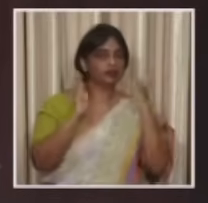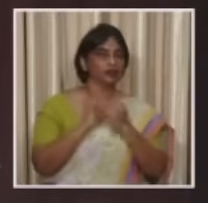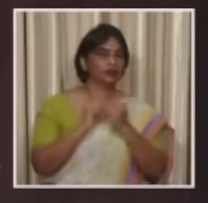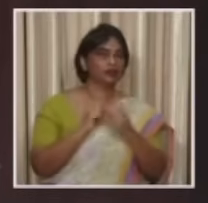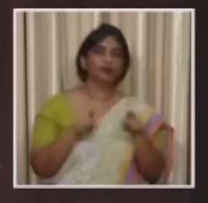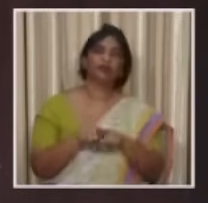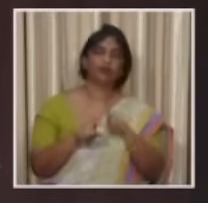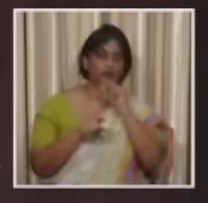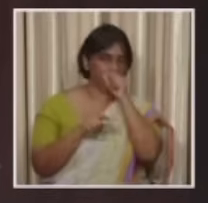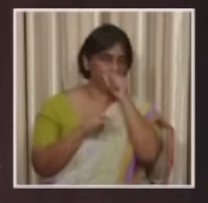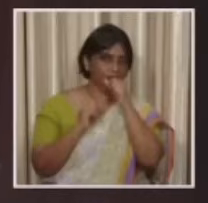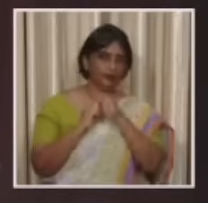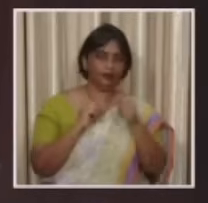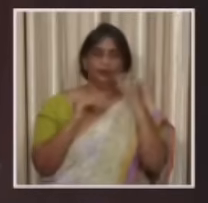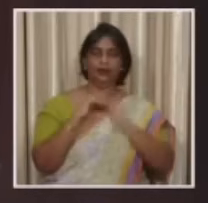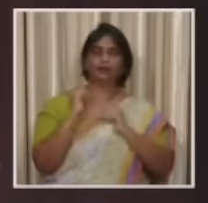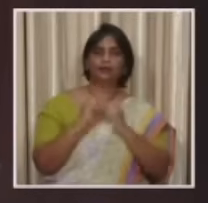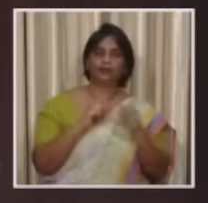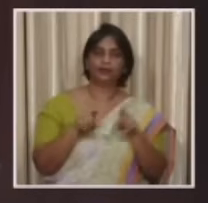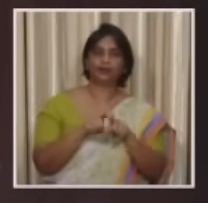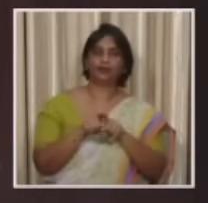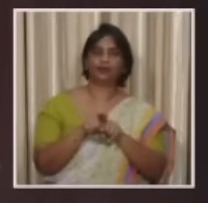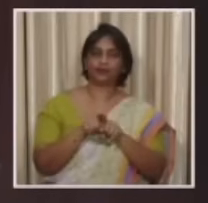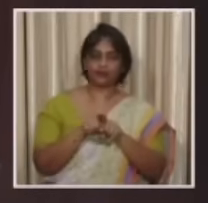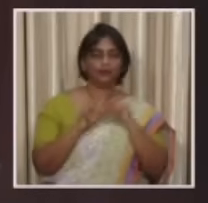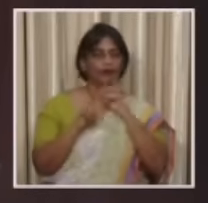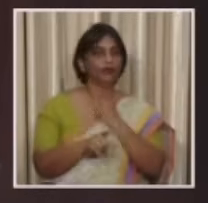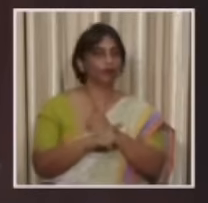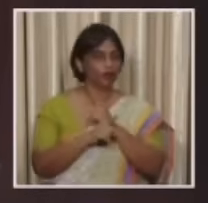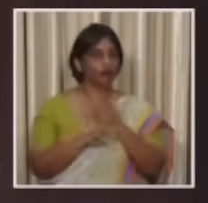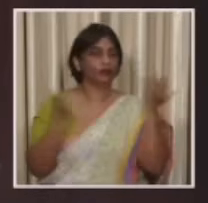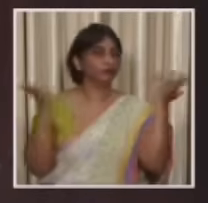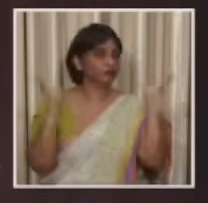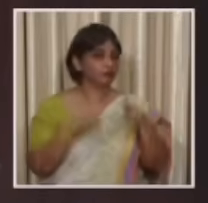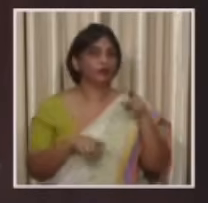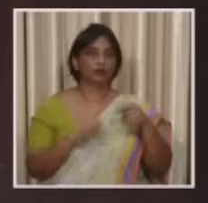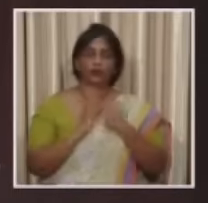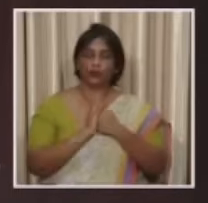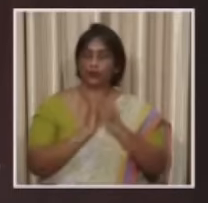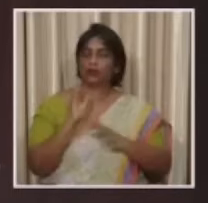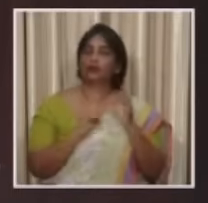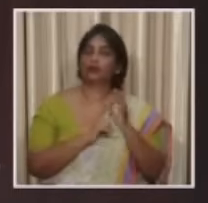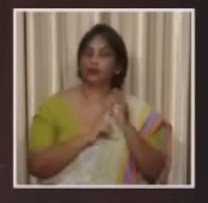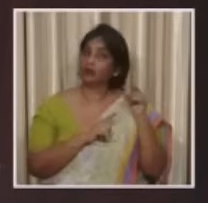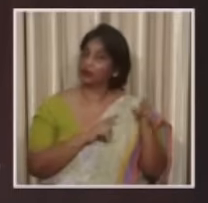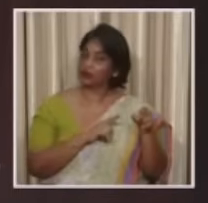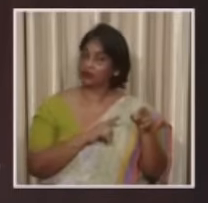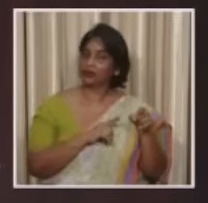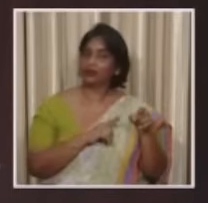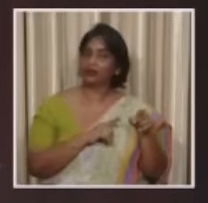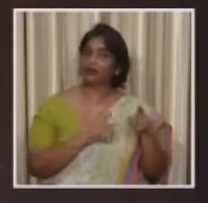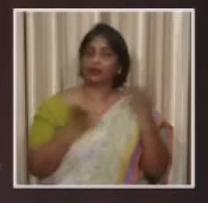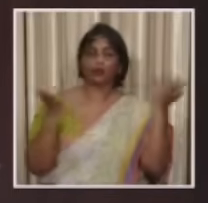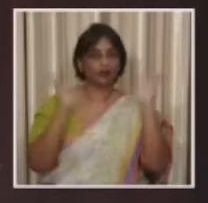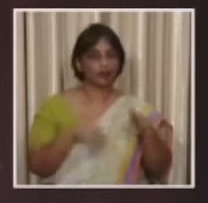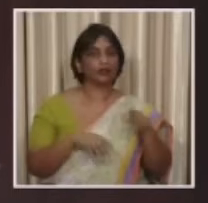අවුරුදු 4 නෙමෙයි 5-6 දැන් විනාශ වෙලා තියෙනවා. ඒ වගේම ගුරුවරු පාරට බැල කරු මුලසන මන්ත්‍රීතුමනි ඒ අය පාරට